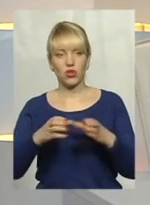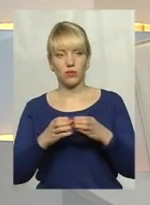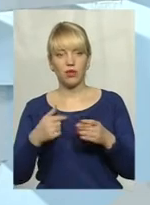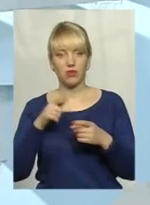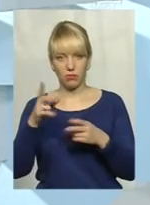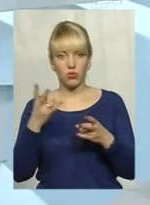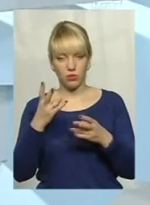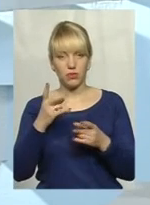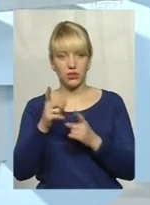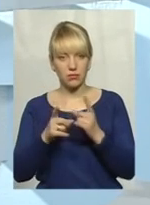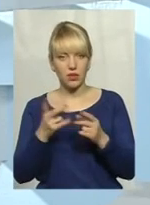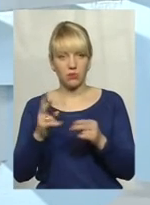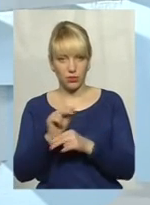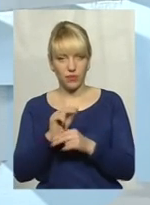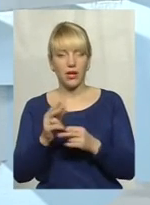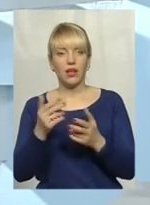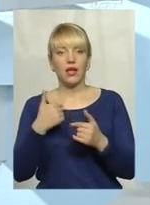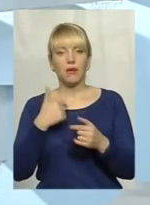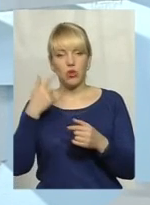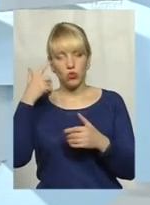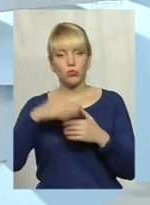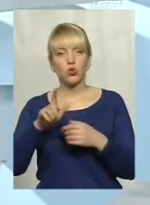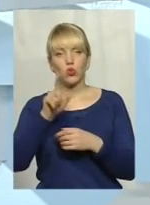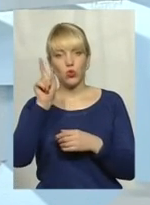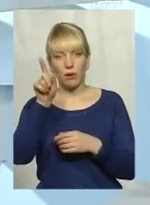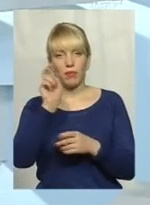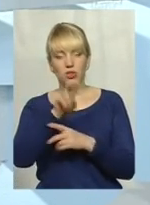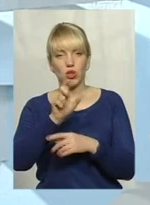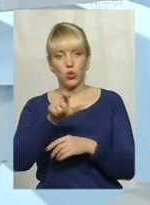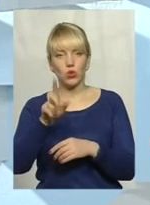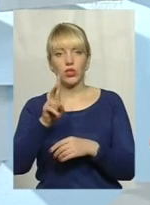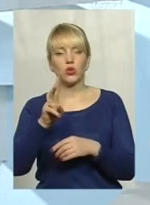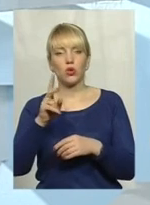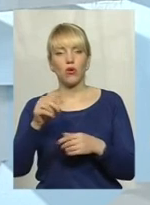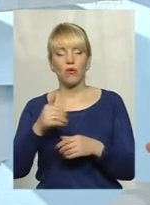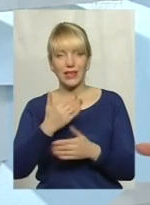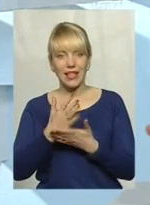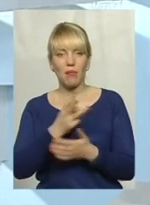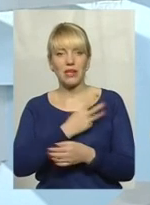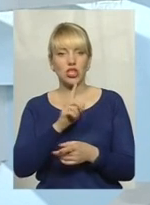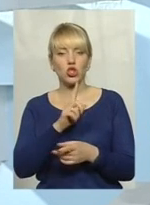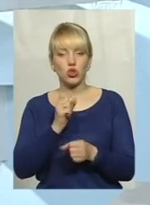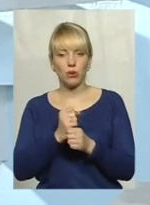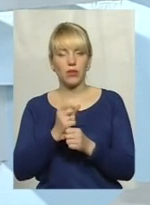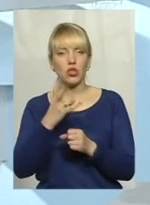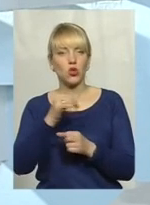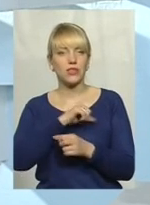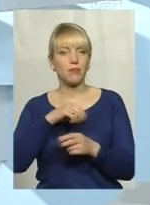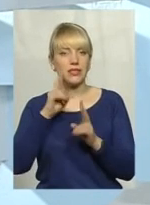розумію. Да, ми розуміємо, що туди прийшли люди, які мають велике бажання щось робити, але досить часто не знають, як це робити і як не порушити при тому